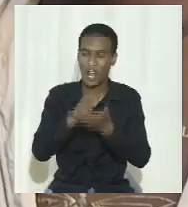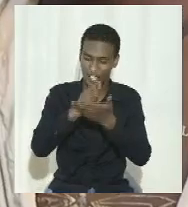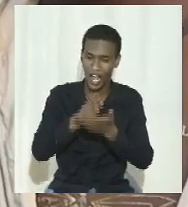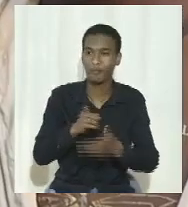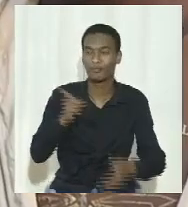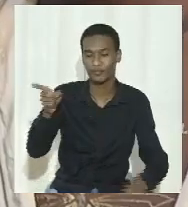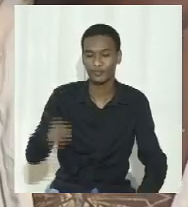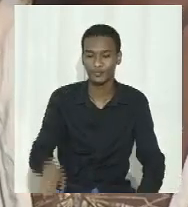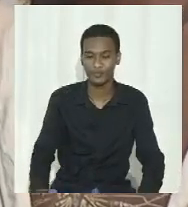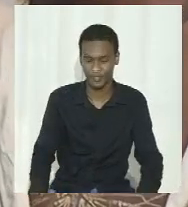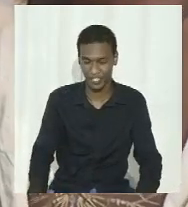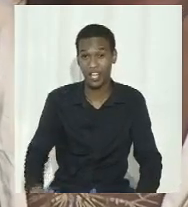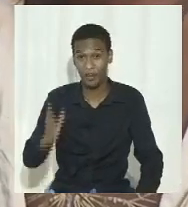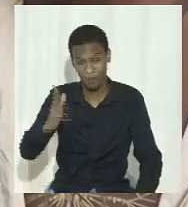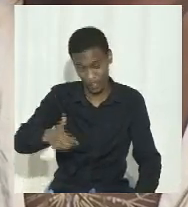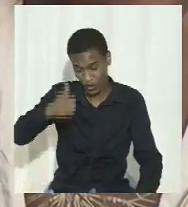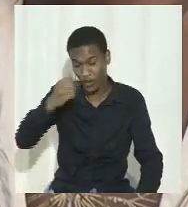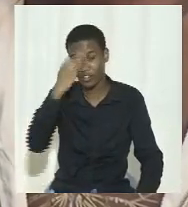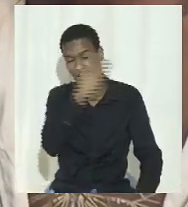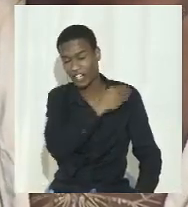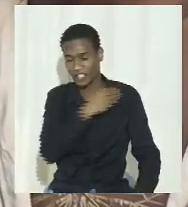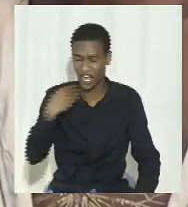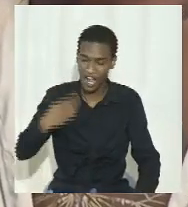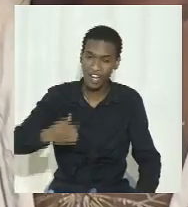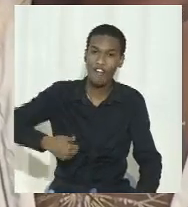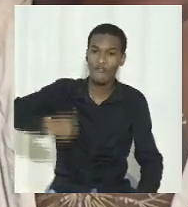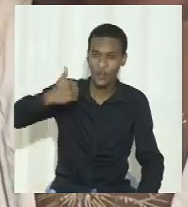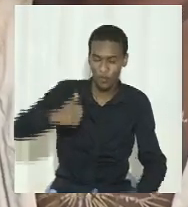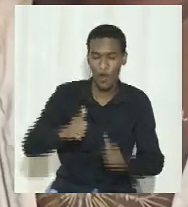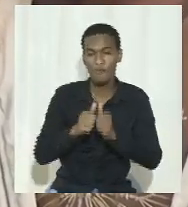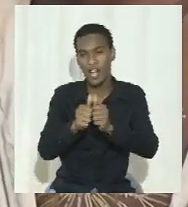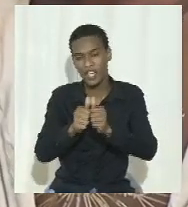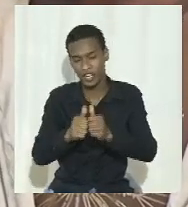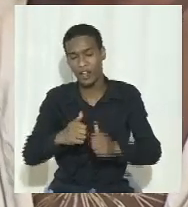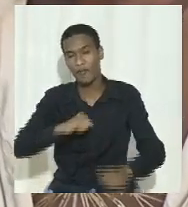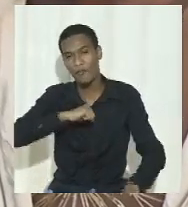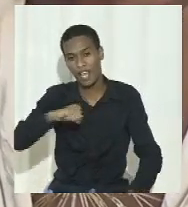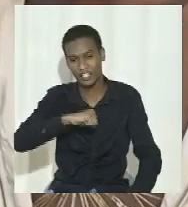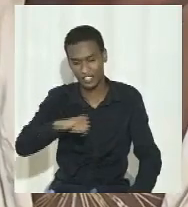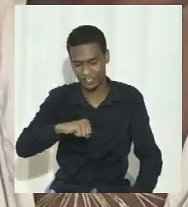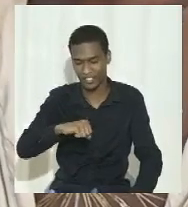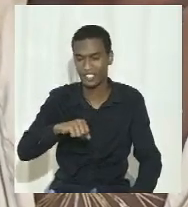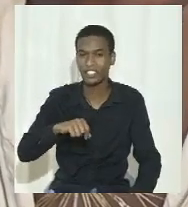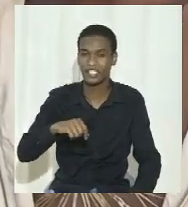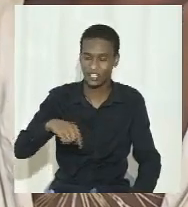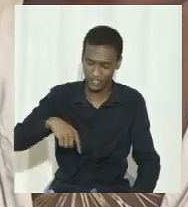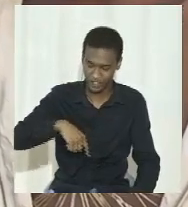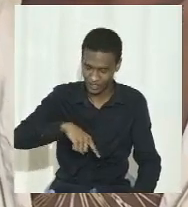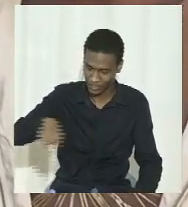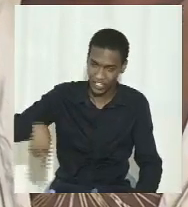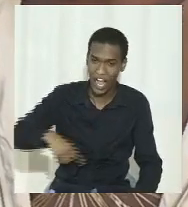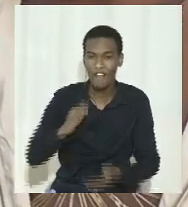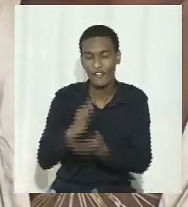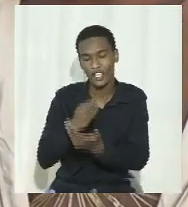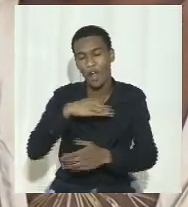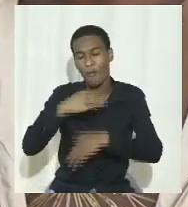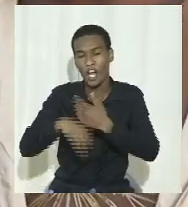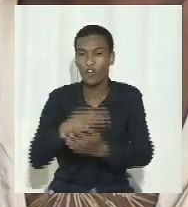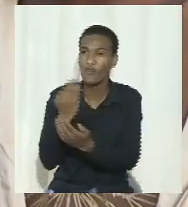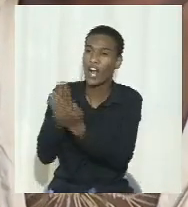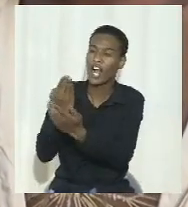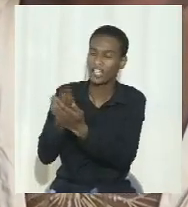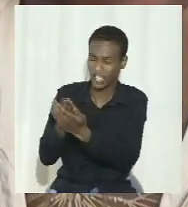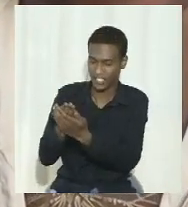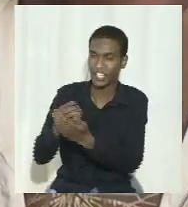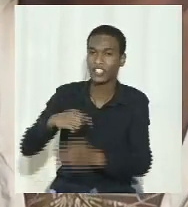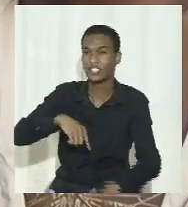Misaotra anareo fanjakana moa ny filoha mpiara-miasa agnaminy tonga amin'ny fitarainana ivahoaka toy satria malahelo